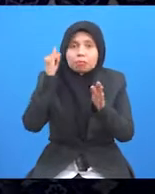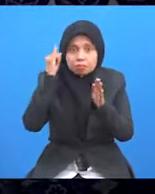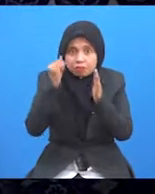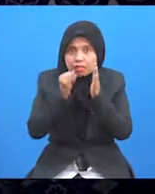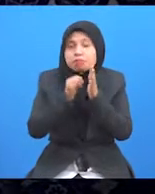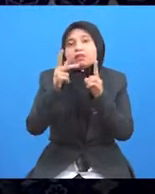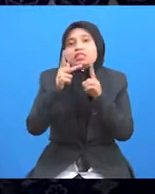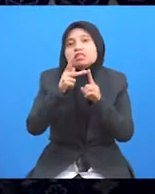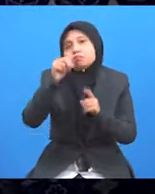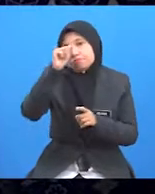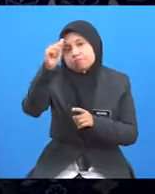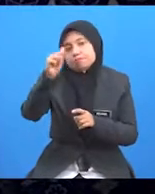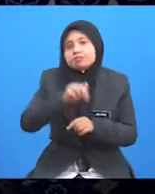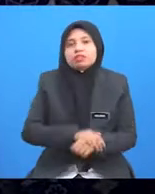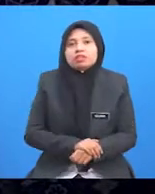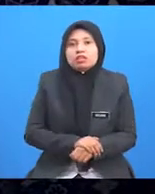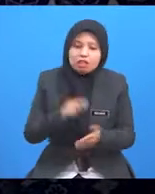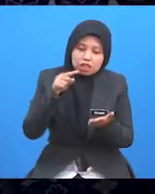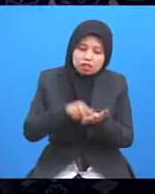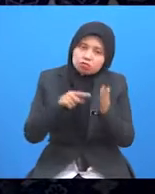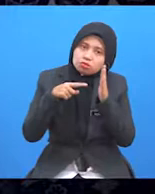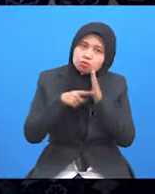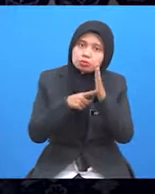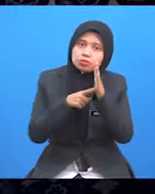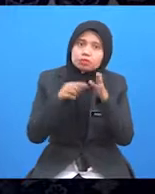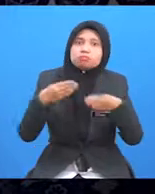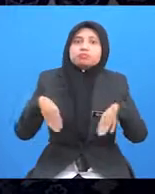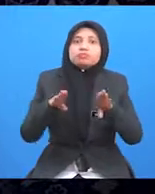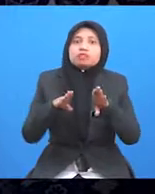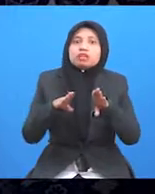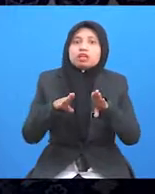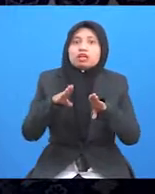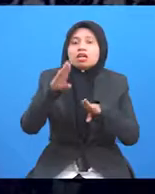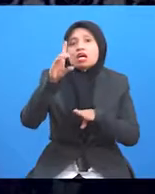bahawa dakwah adalah tugas yang mulia dan penting.